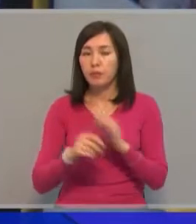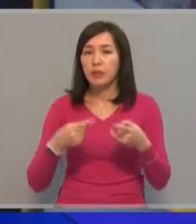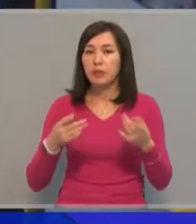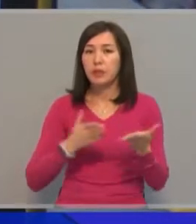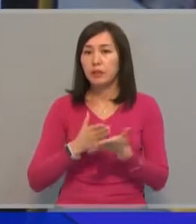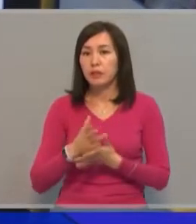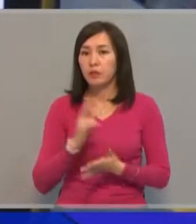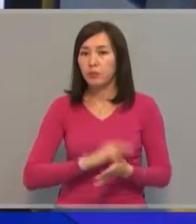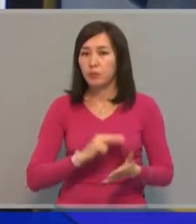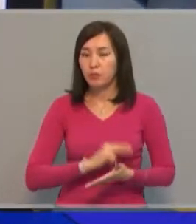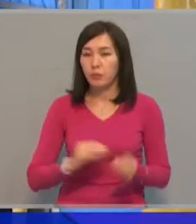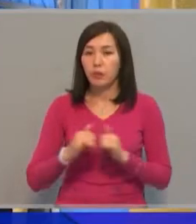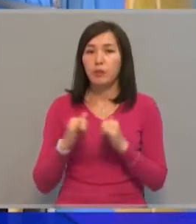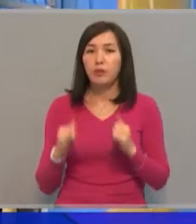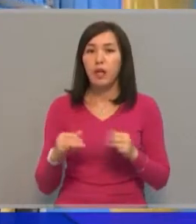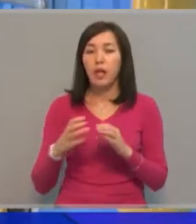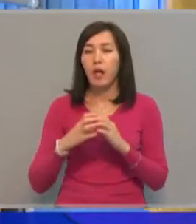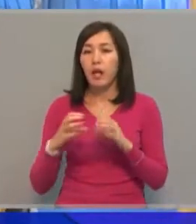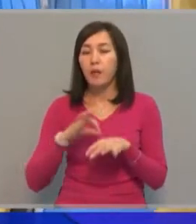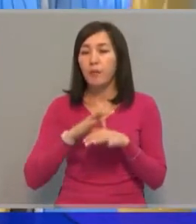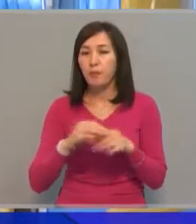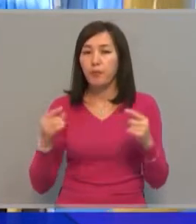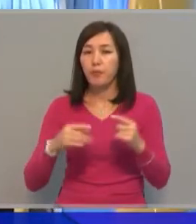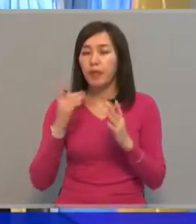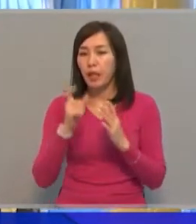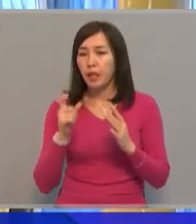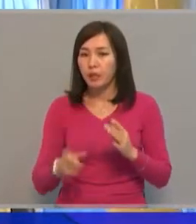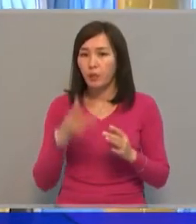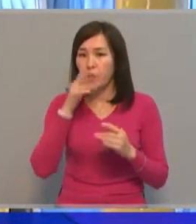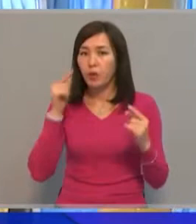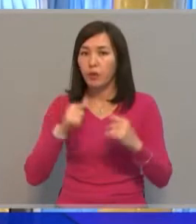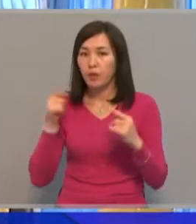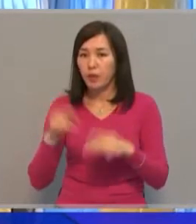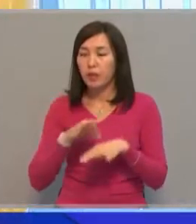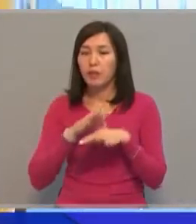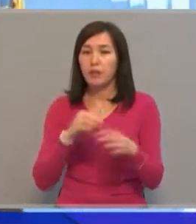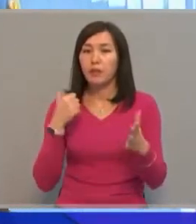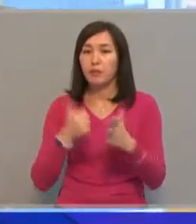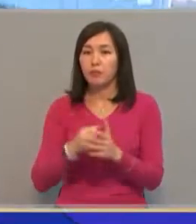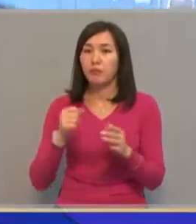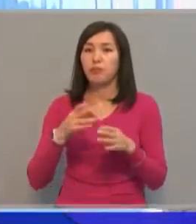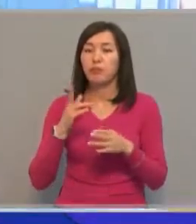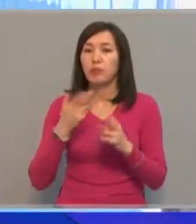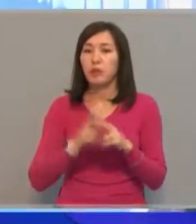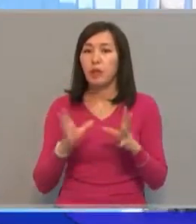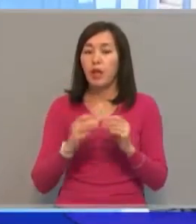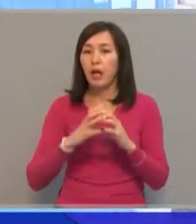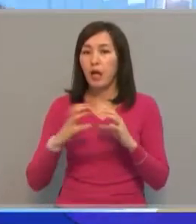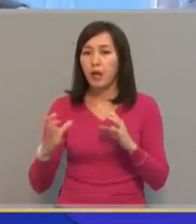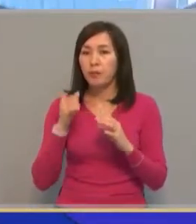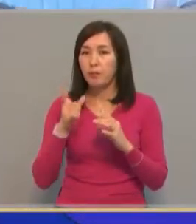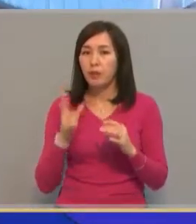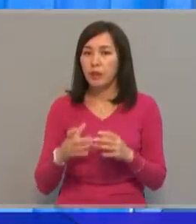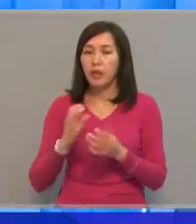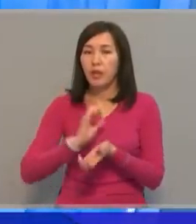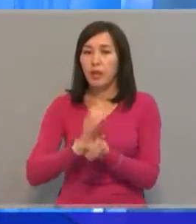кейбір бағыттардың жұмысы шираған, тасымал уақыты нақтыланып, жолаушылар да дер кезінде діттеген жеріне жете алады. Оған қоса автобустарда